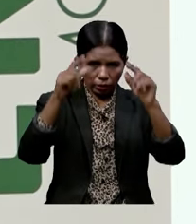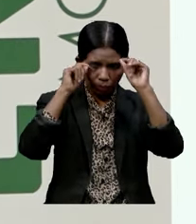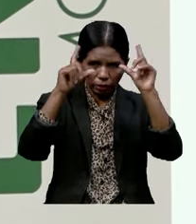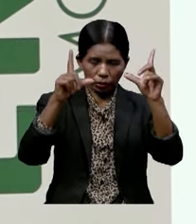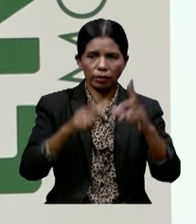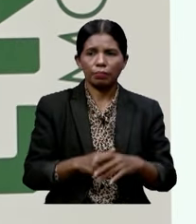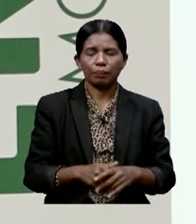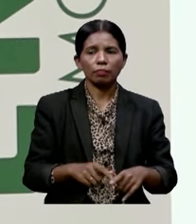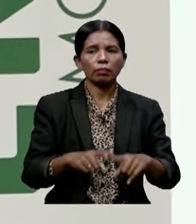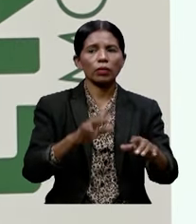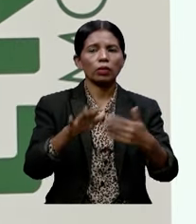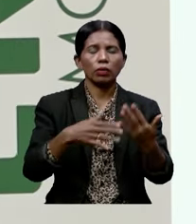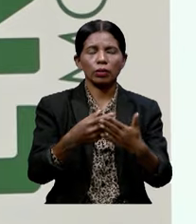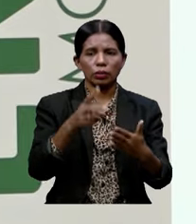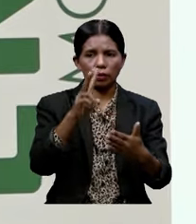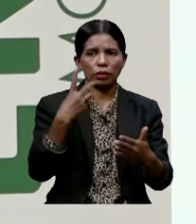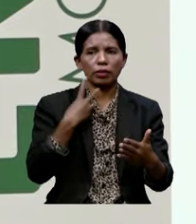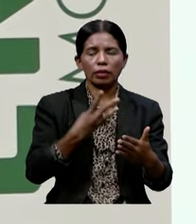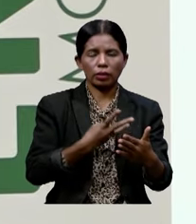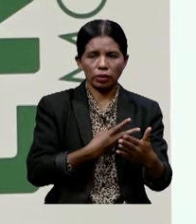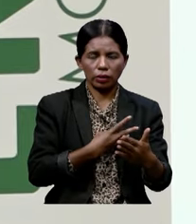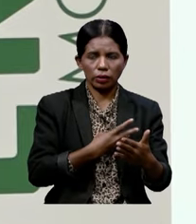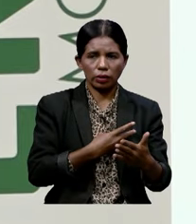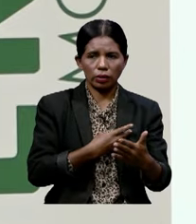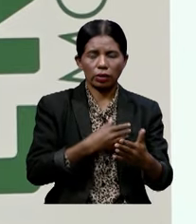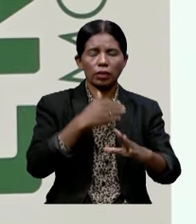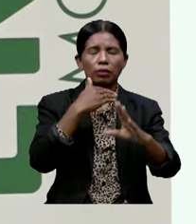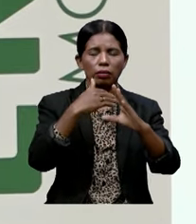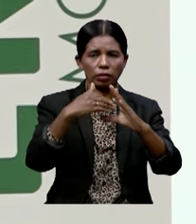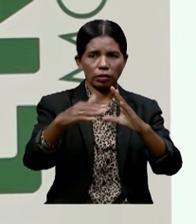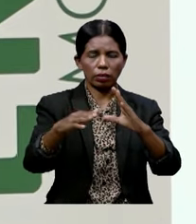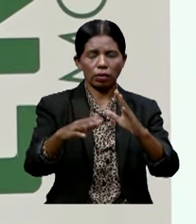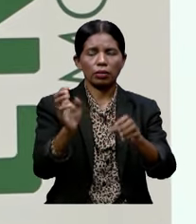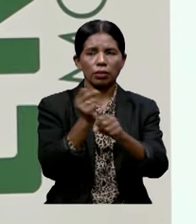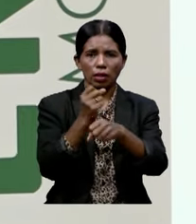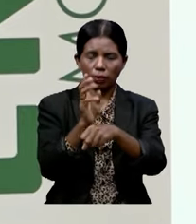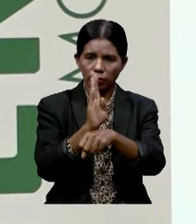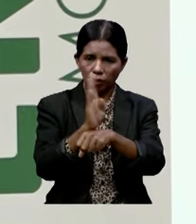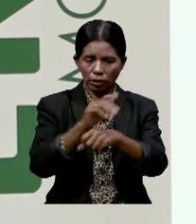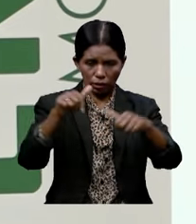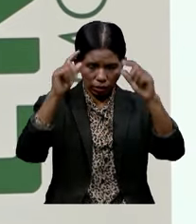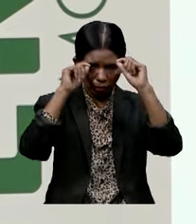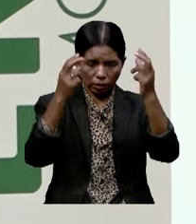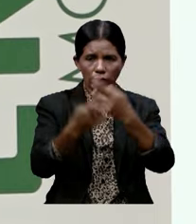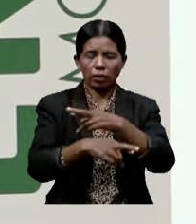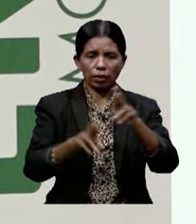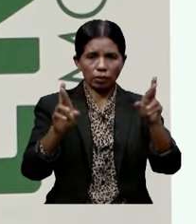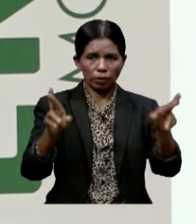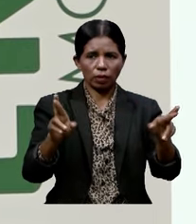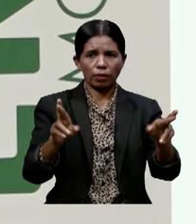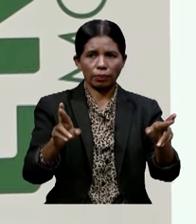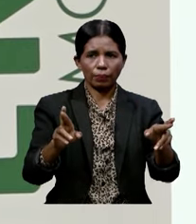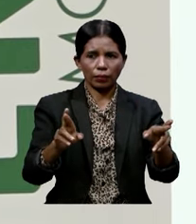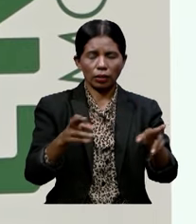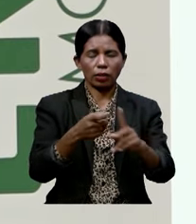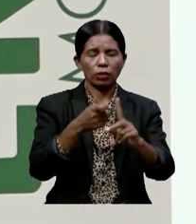Mas ruaru nehodus ita se transforma ba oportunidade negosio Timor Leste. Resultado Demoplot nebe lihusi